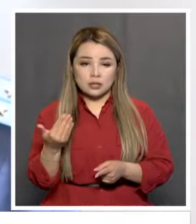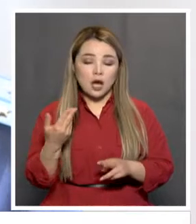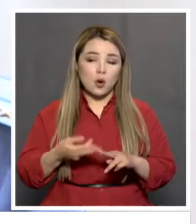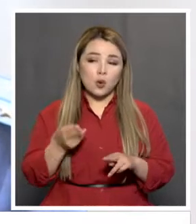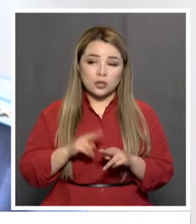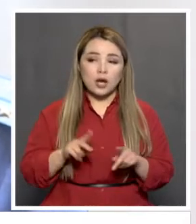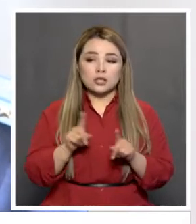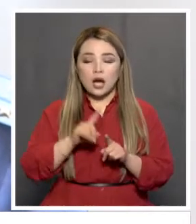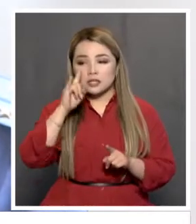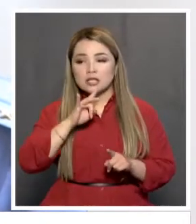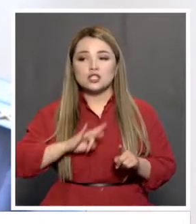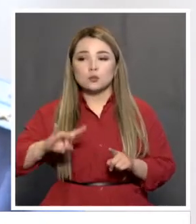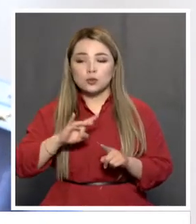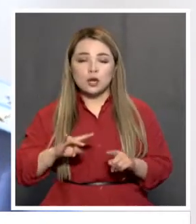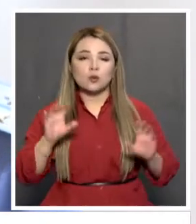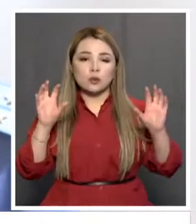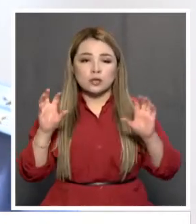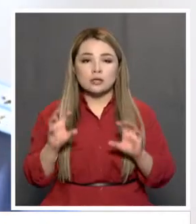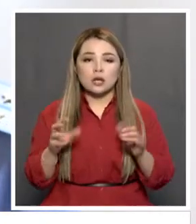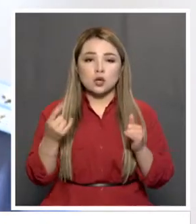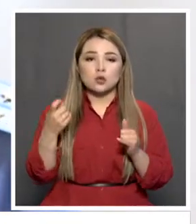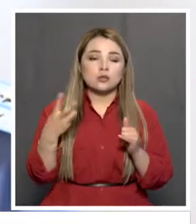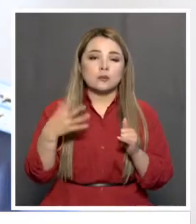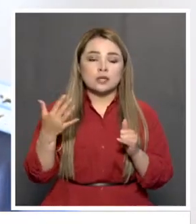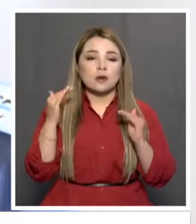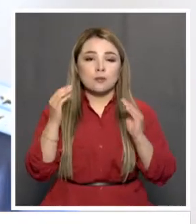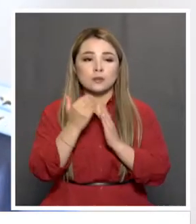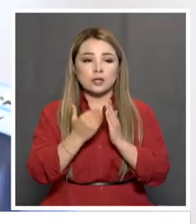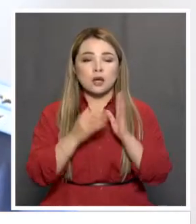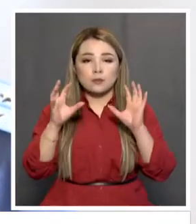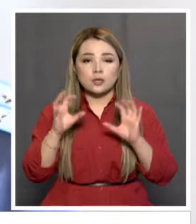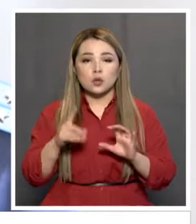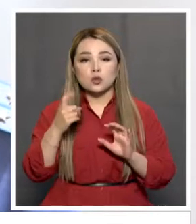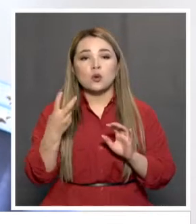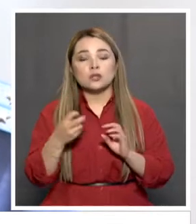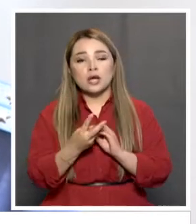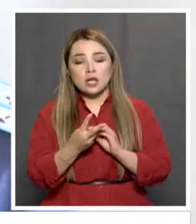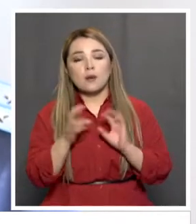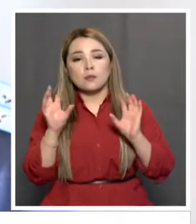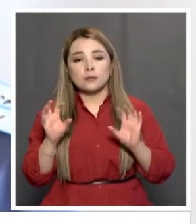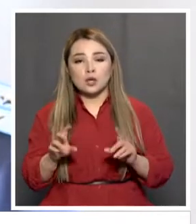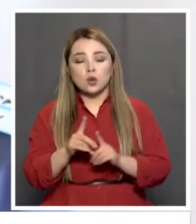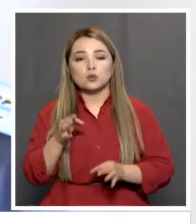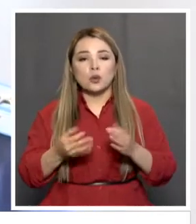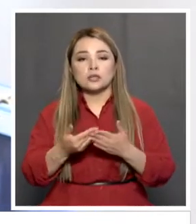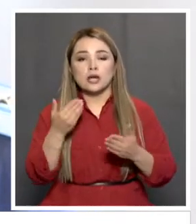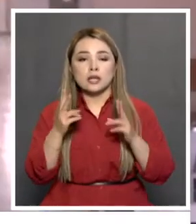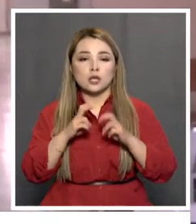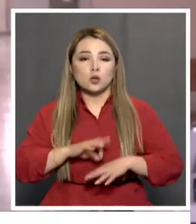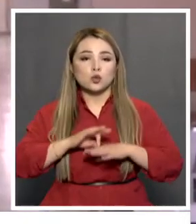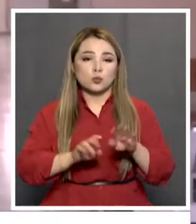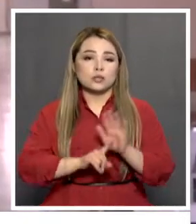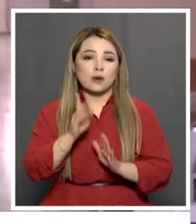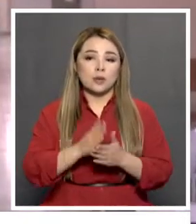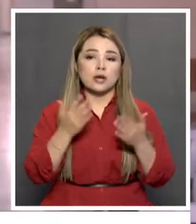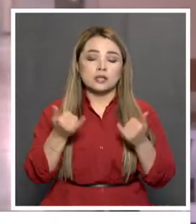кісіге қатысты Қазақстан Республикасының қылмыстық кодексінің 135-ші бабы 2-ші бөлігінің 12-ші тармағымен сотқа дейінгі тергеп-тексеру амалдары жүргізілуде. Келген